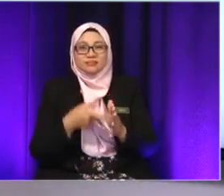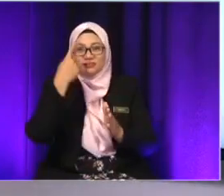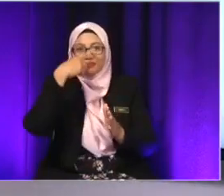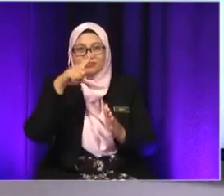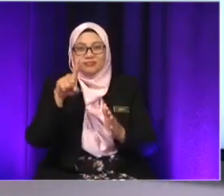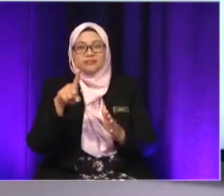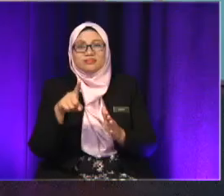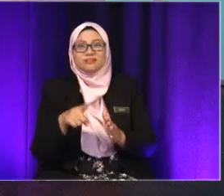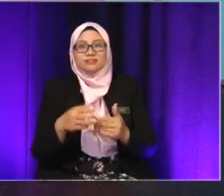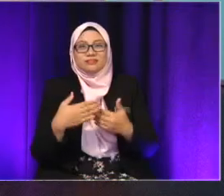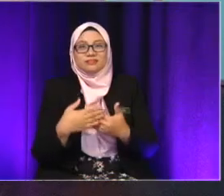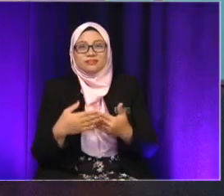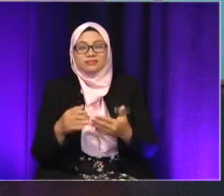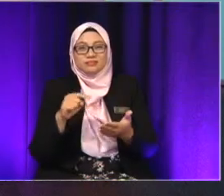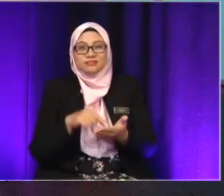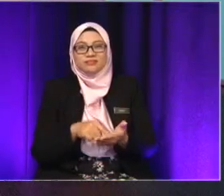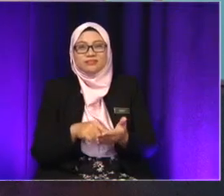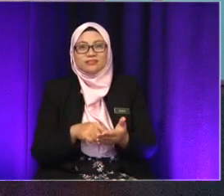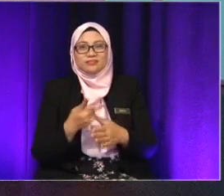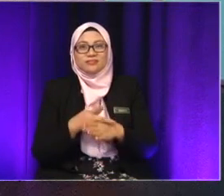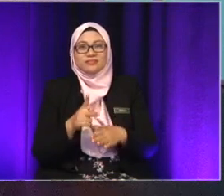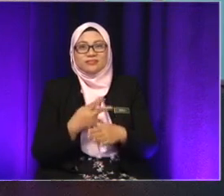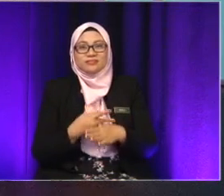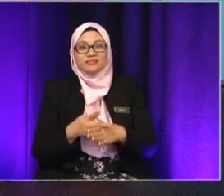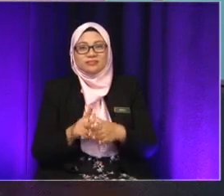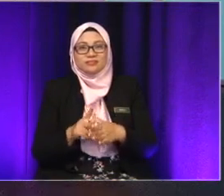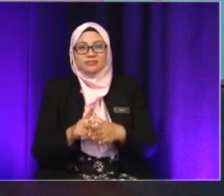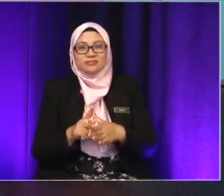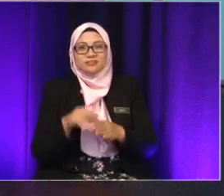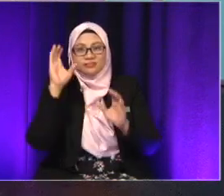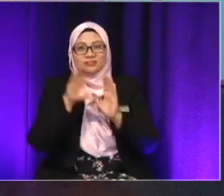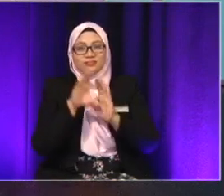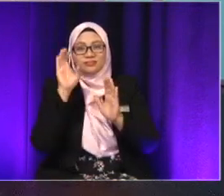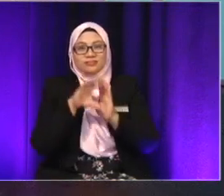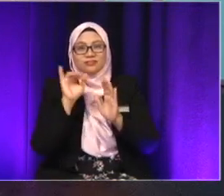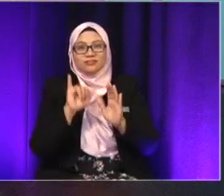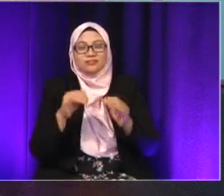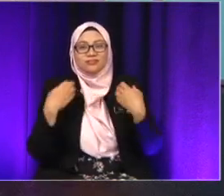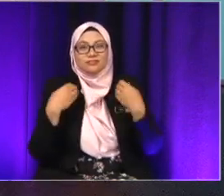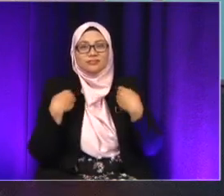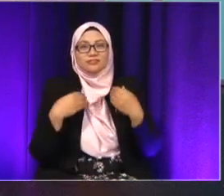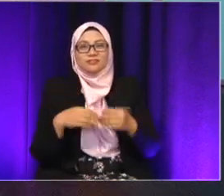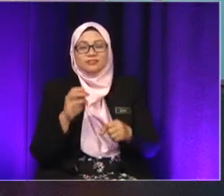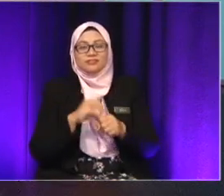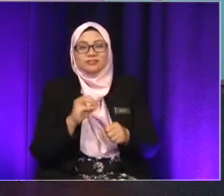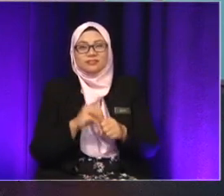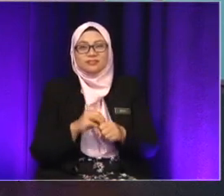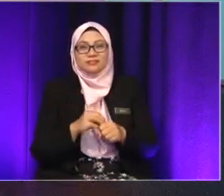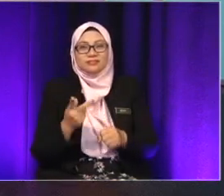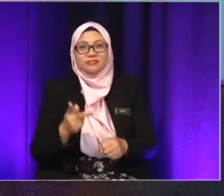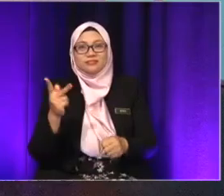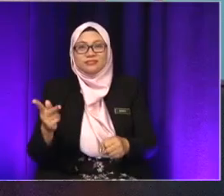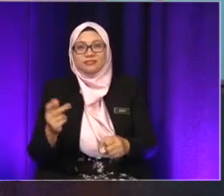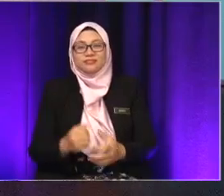apakah yang akan cikgu kongsikan? Okey, cikgu kongsikan itu simbol-simbol yang terdapat pada komponen sistem hidrolik. Tadi adalah bentuk simbol